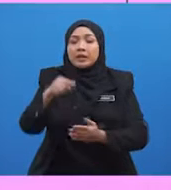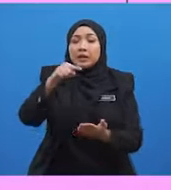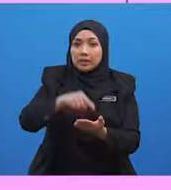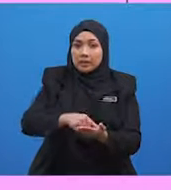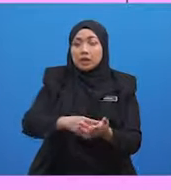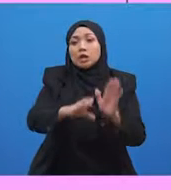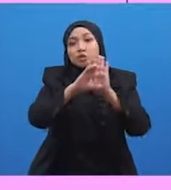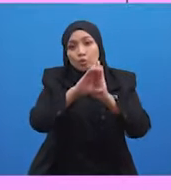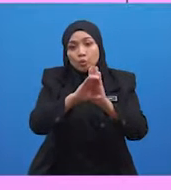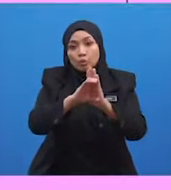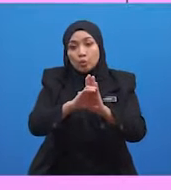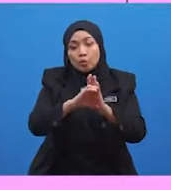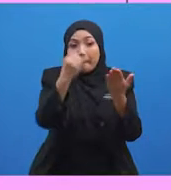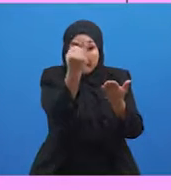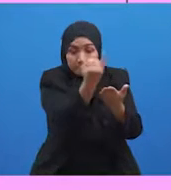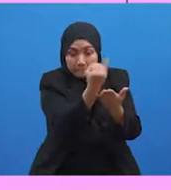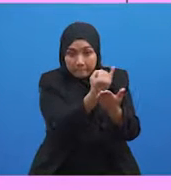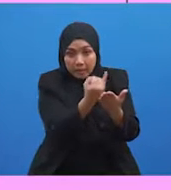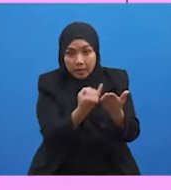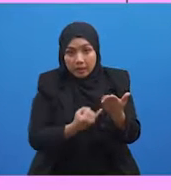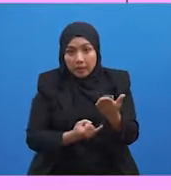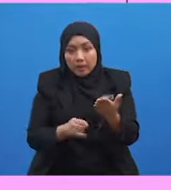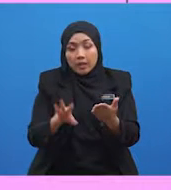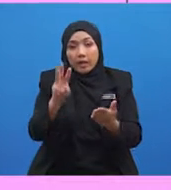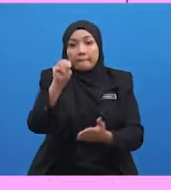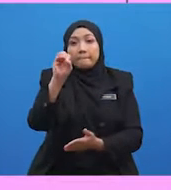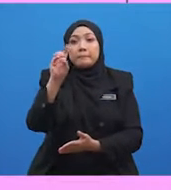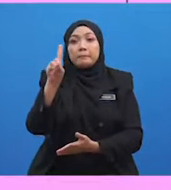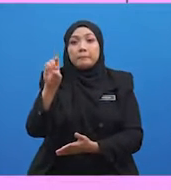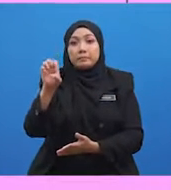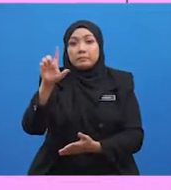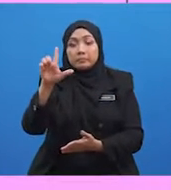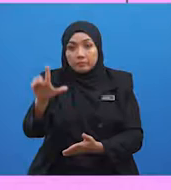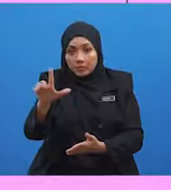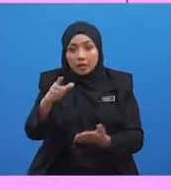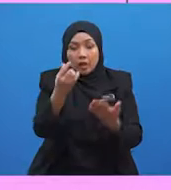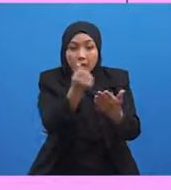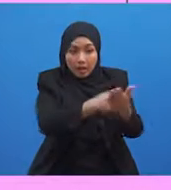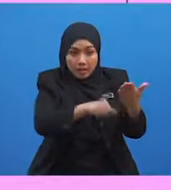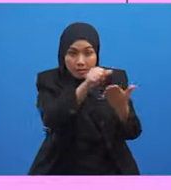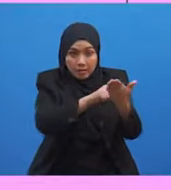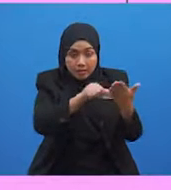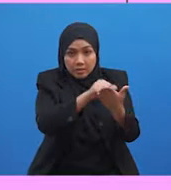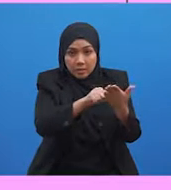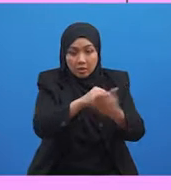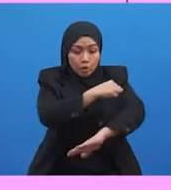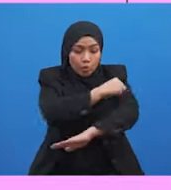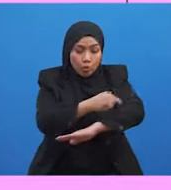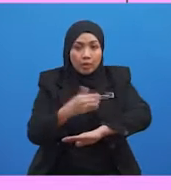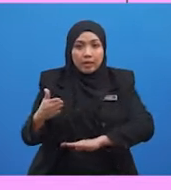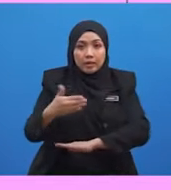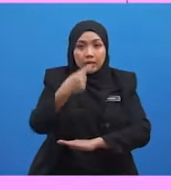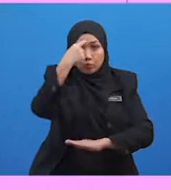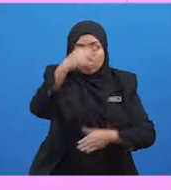inilah contoh lakaran model grafik analisis tulang ikan untuk panduan kepada